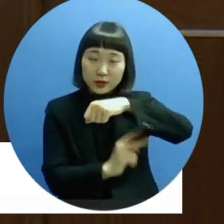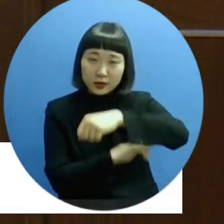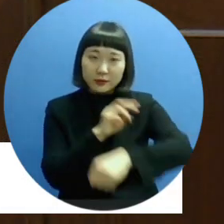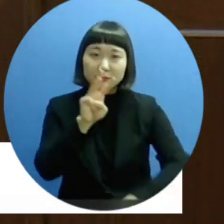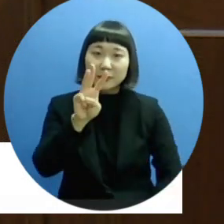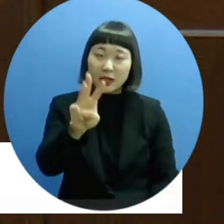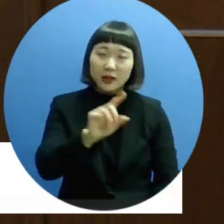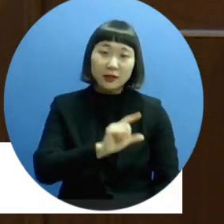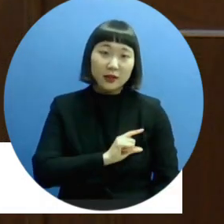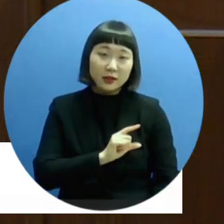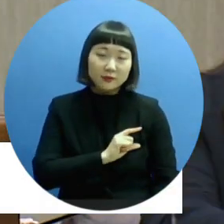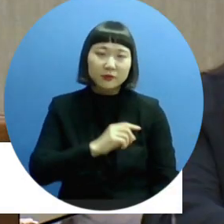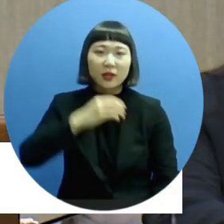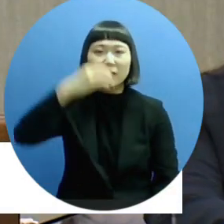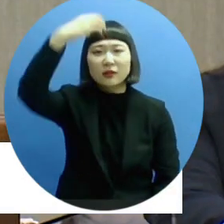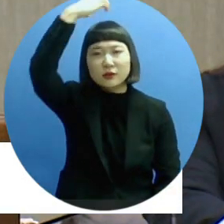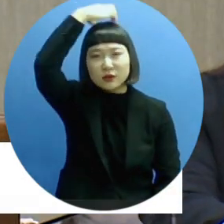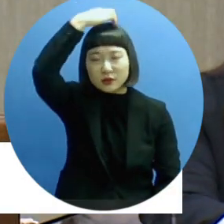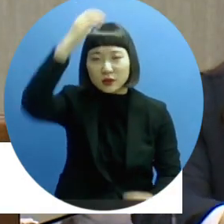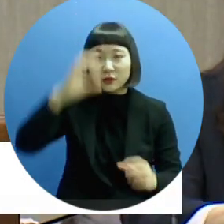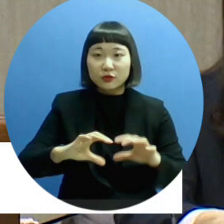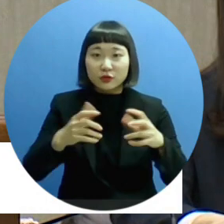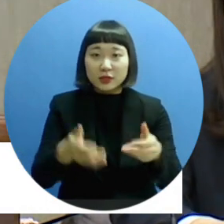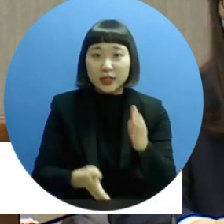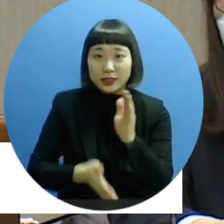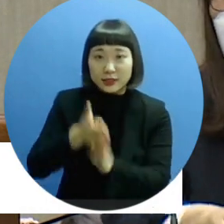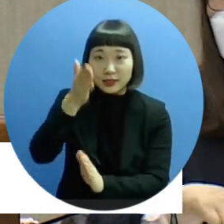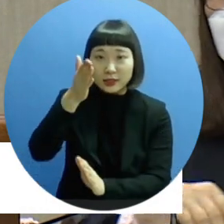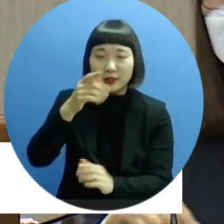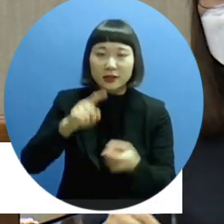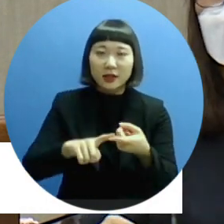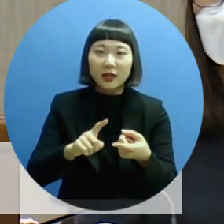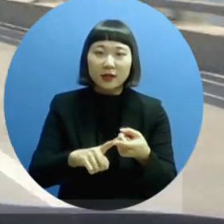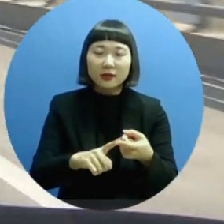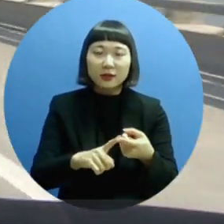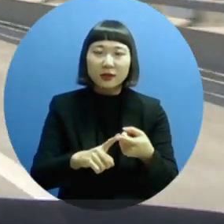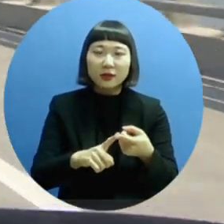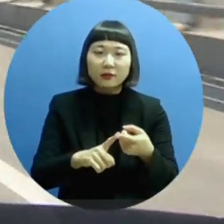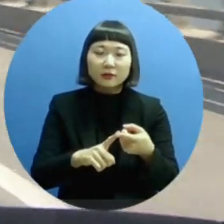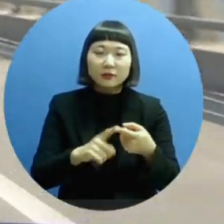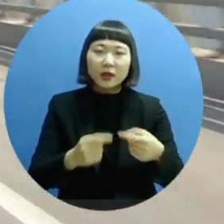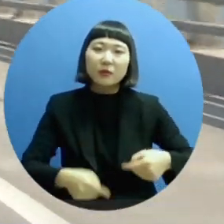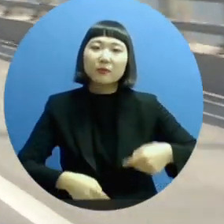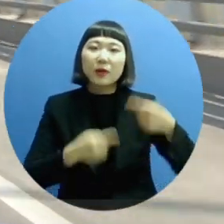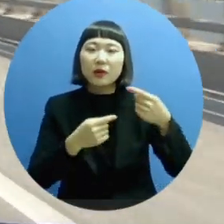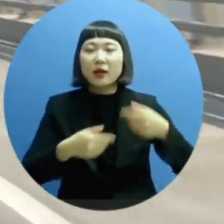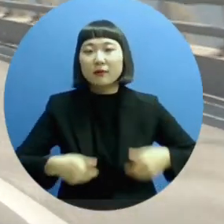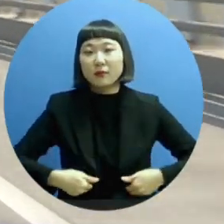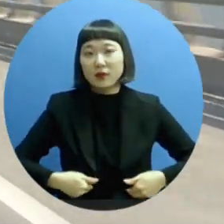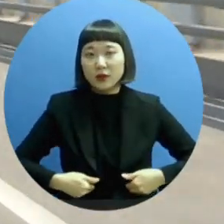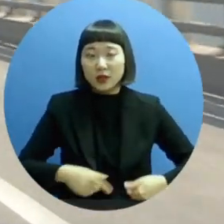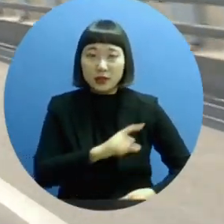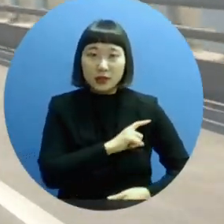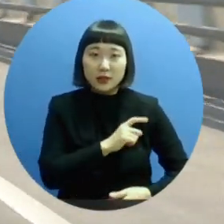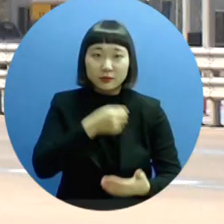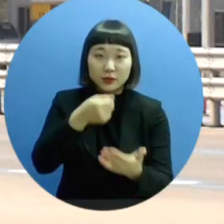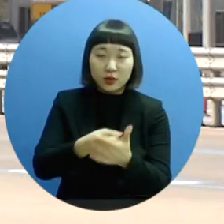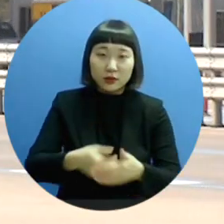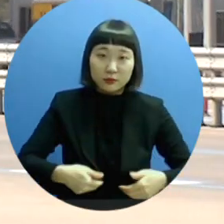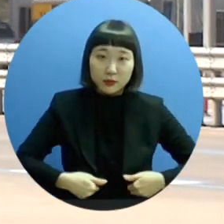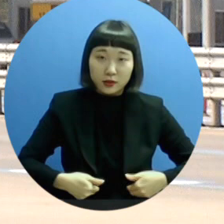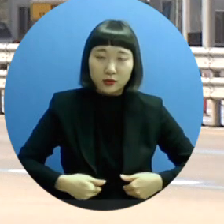영종국제도시 반영을 촉구하는 결의안을 만장일치로 채택했습니다. 그동안 통행료 등 경제적